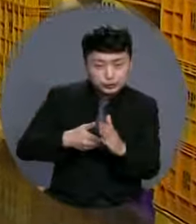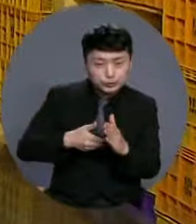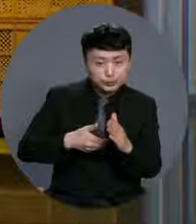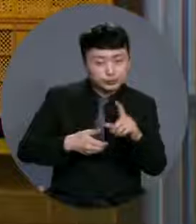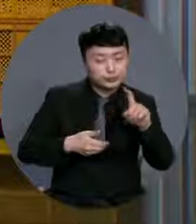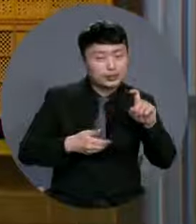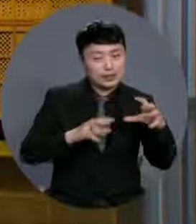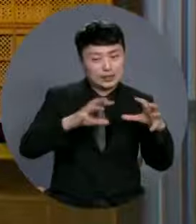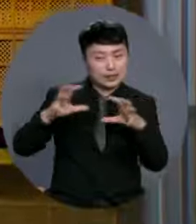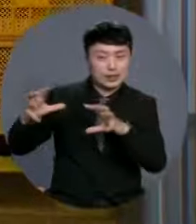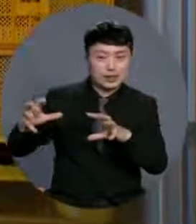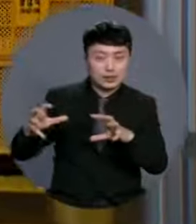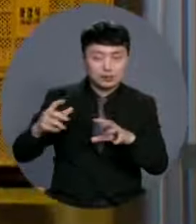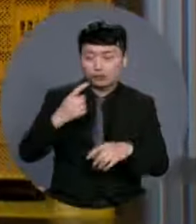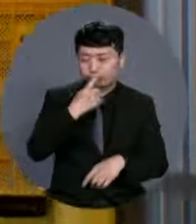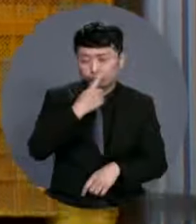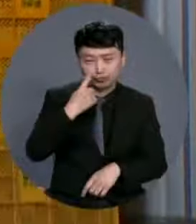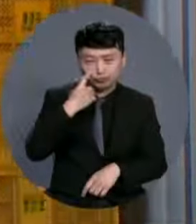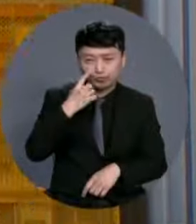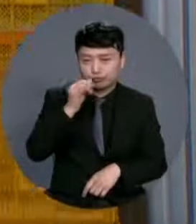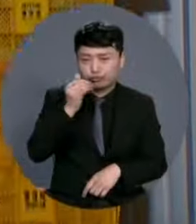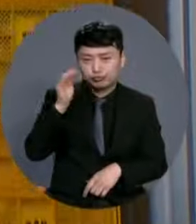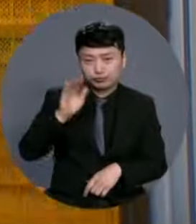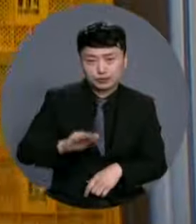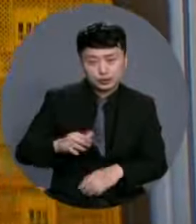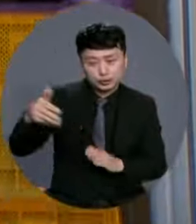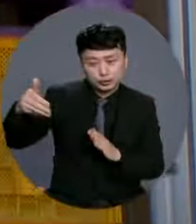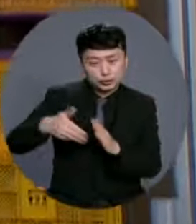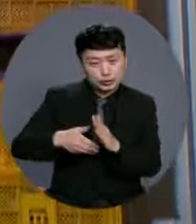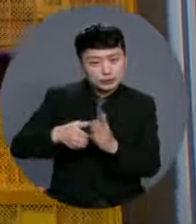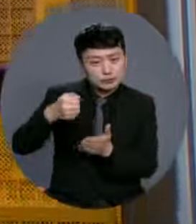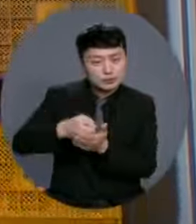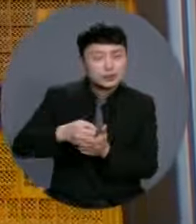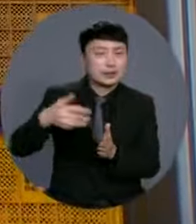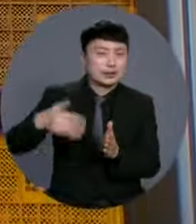국가가 현재 11개 나라이지만 수입